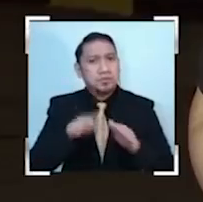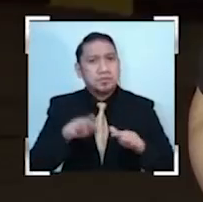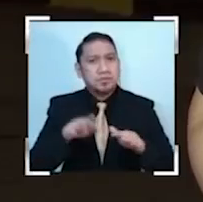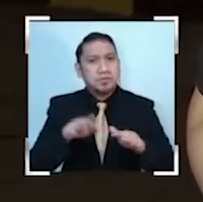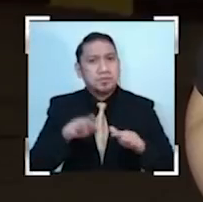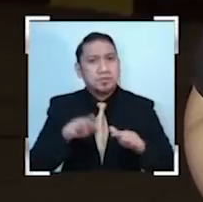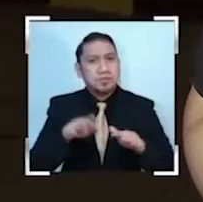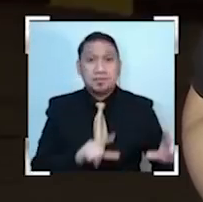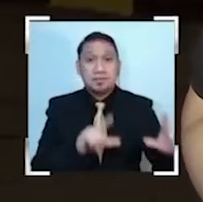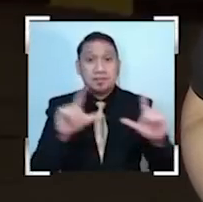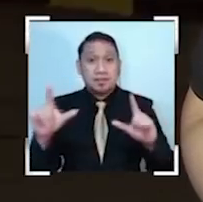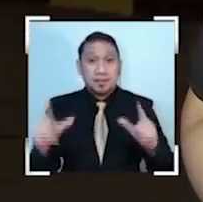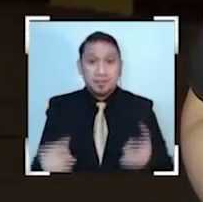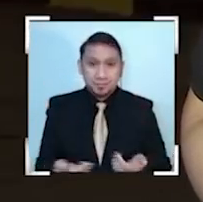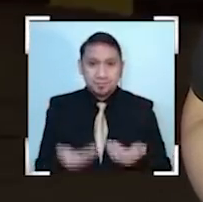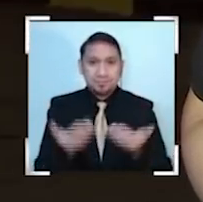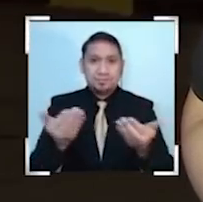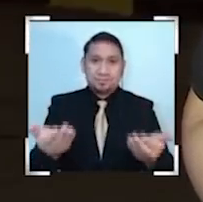Jamie?